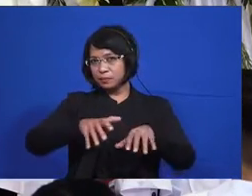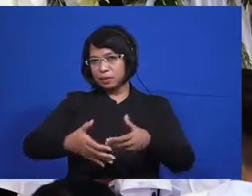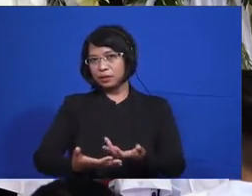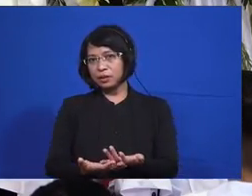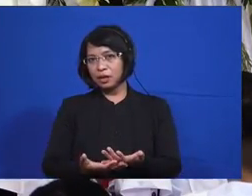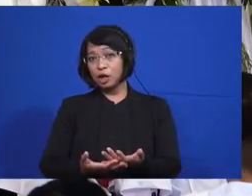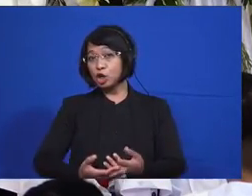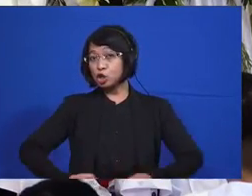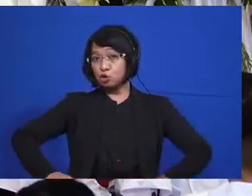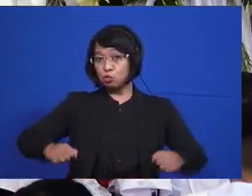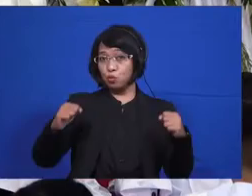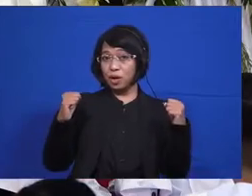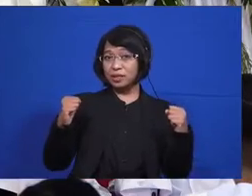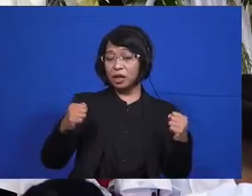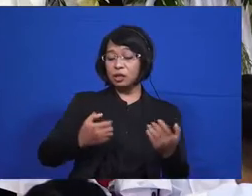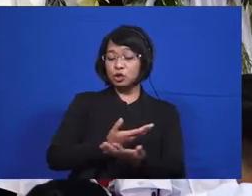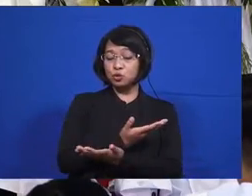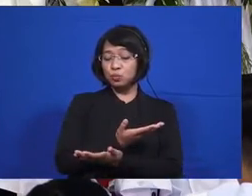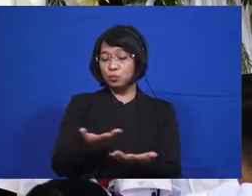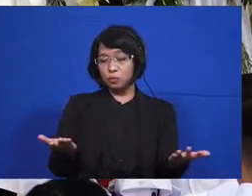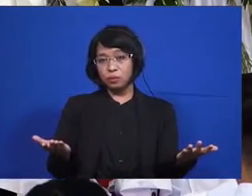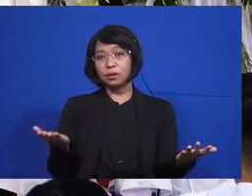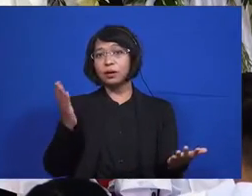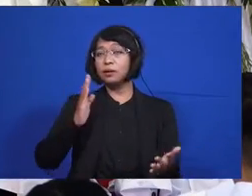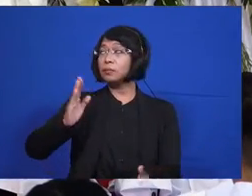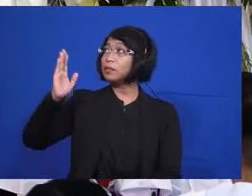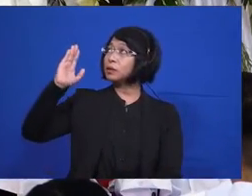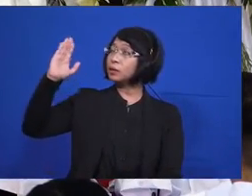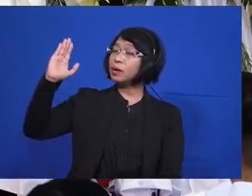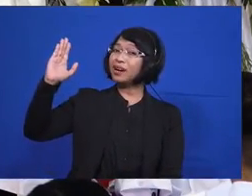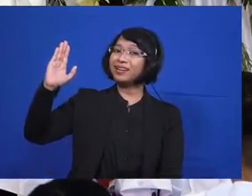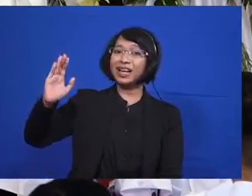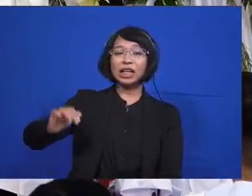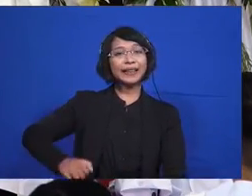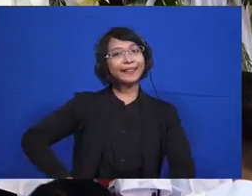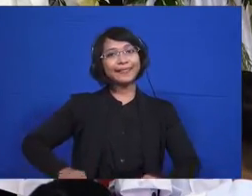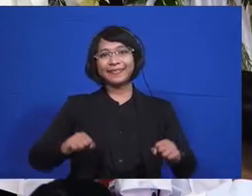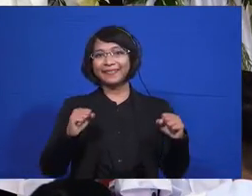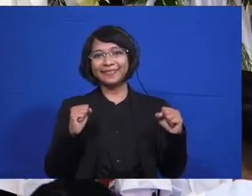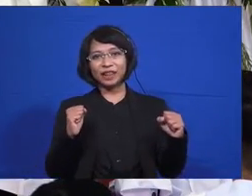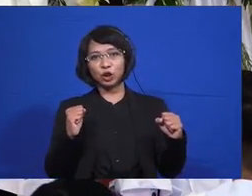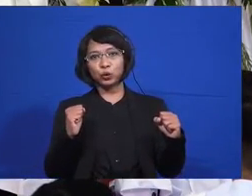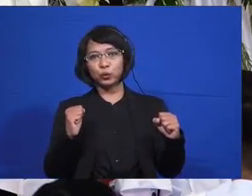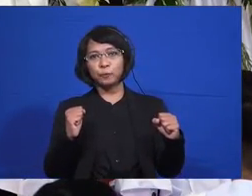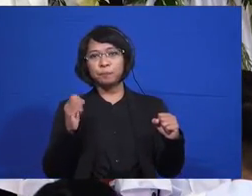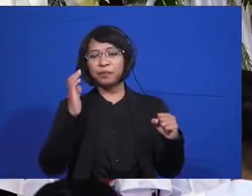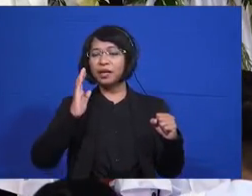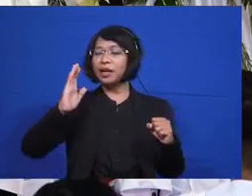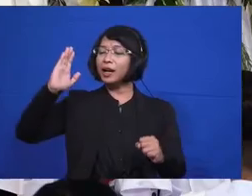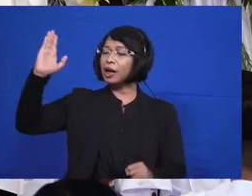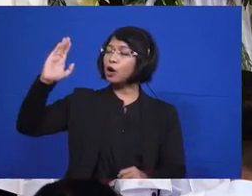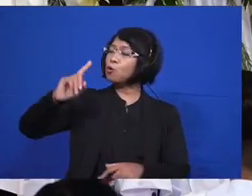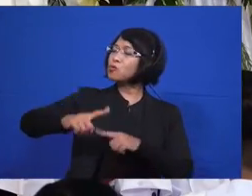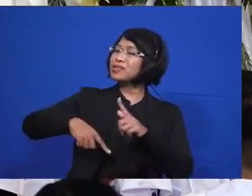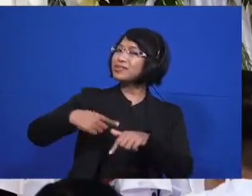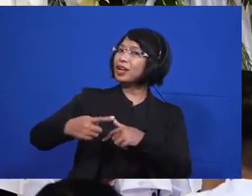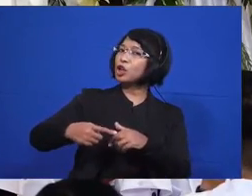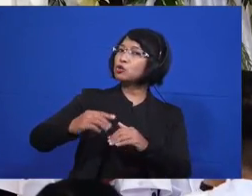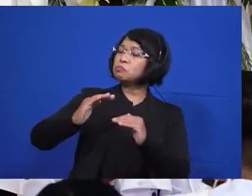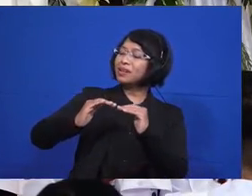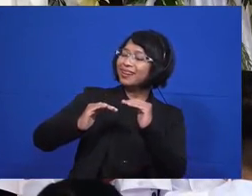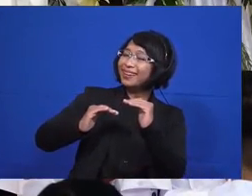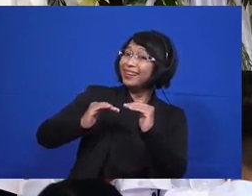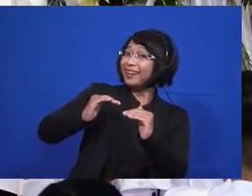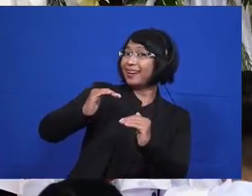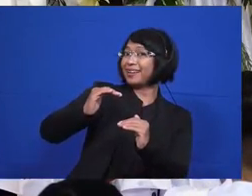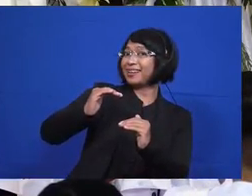kekuasaan-Mu, segala sesuatu berkembang dan diteguhkan. Engkau pun senantiasa meningkatkan derajat